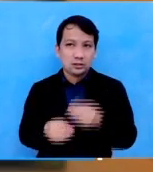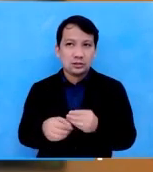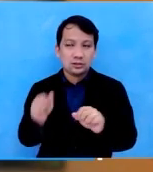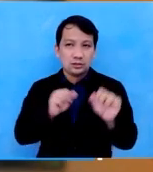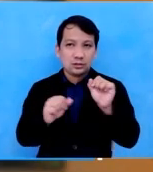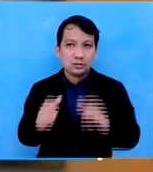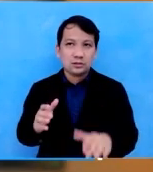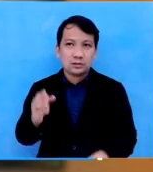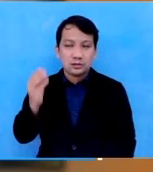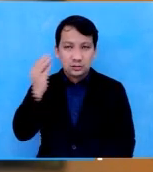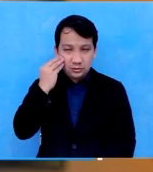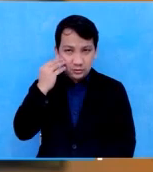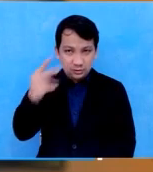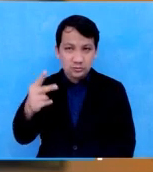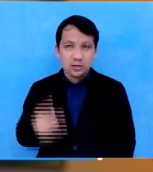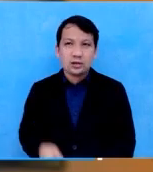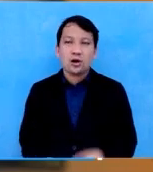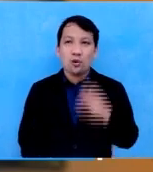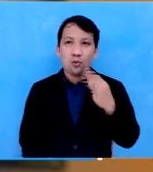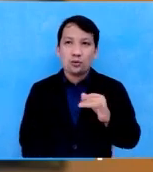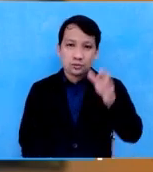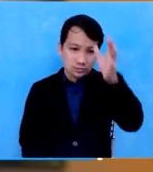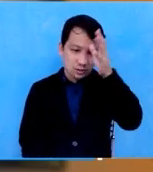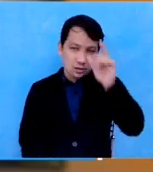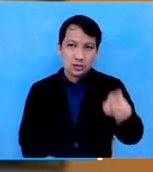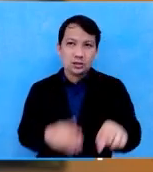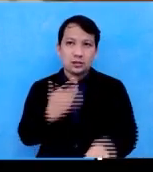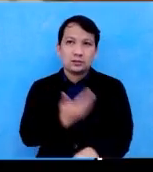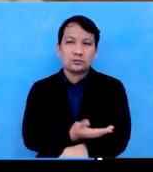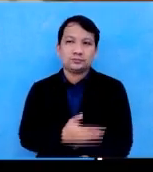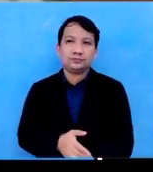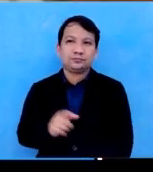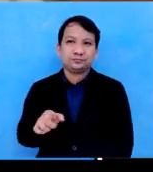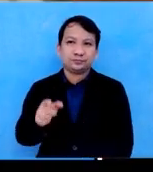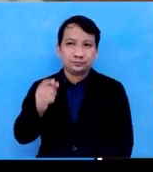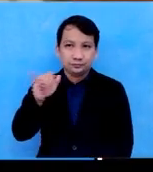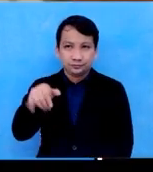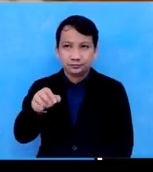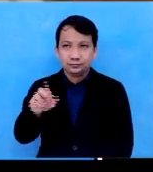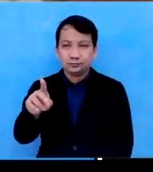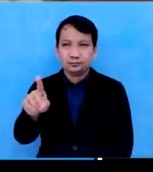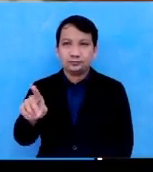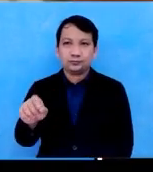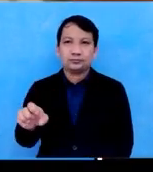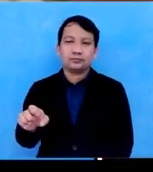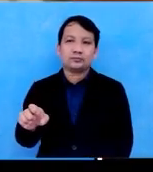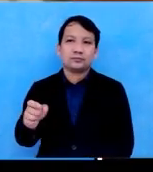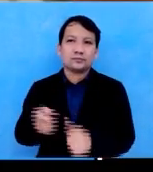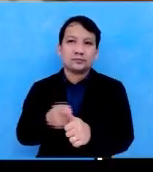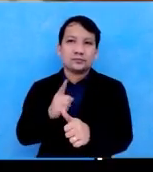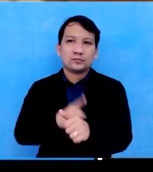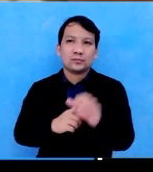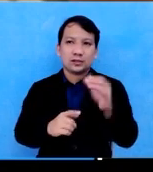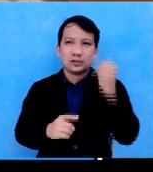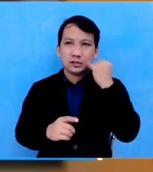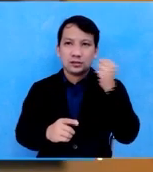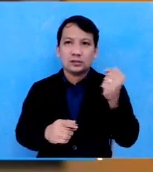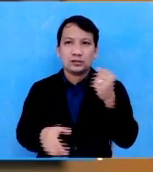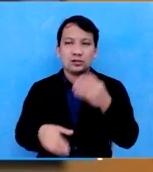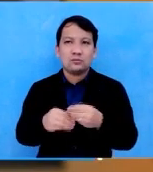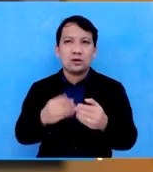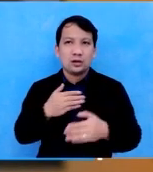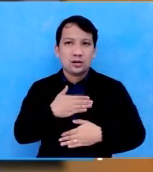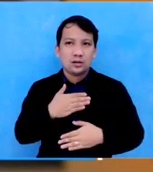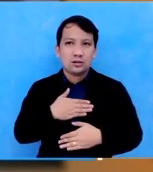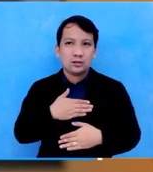Marcus Patterson na ama ng kanyang anak na si Jude. Kasunod niyan, nauna nang sinabi ni Janella na masaya sila ni